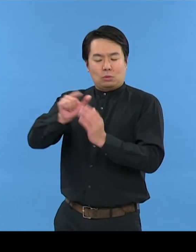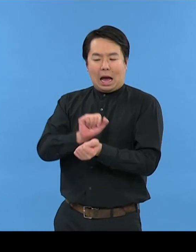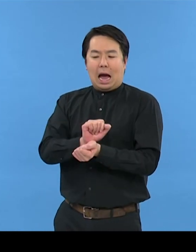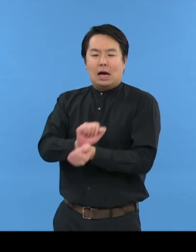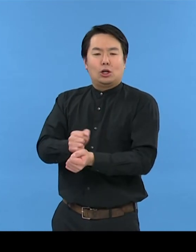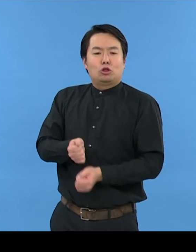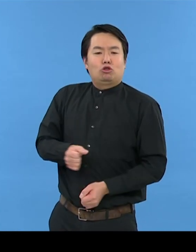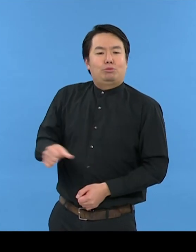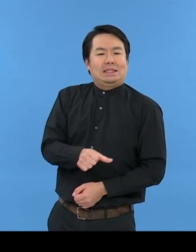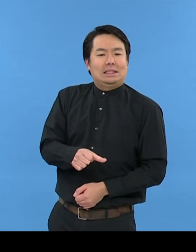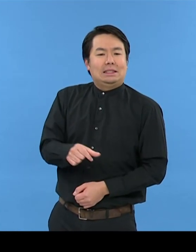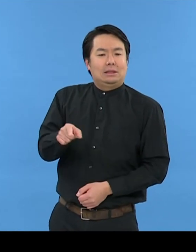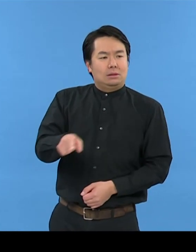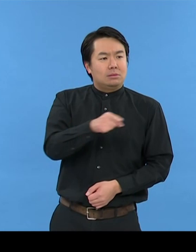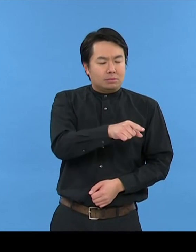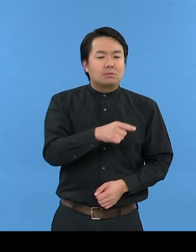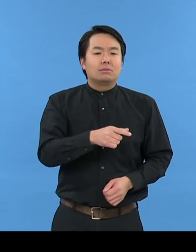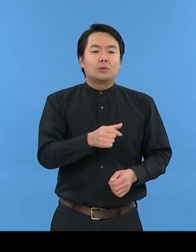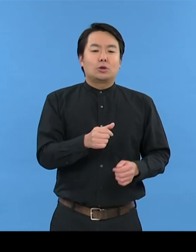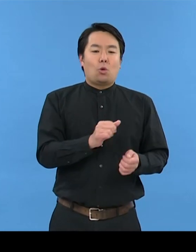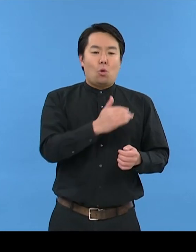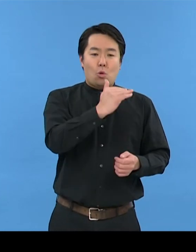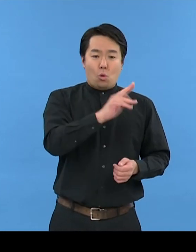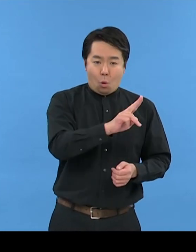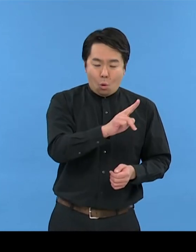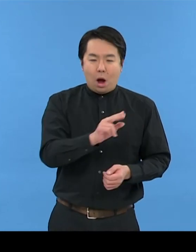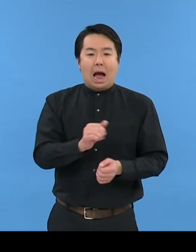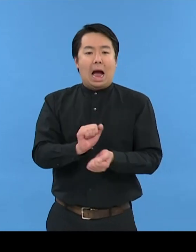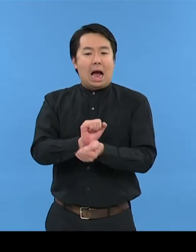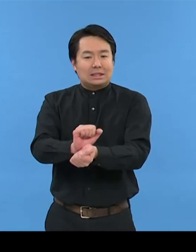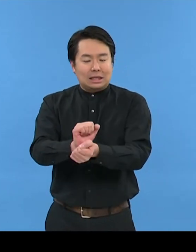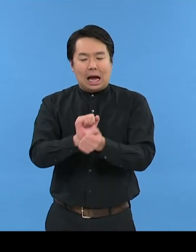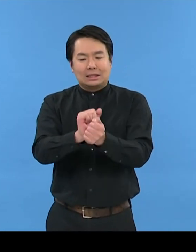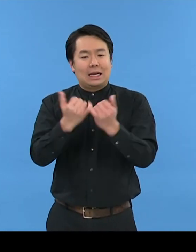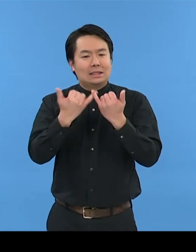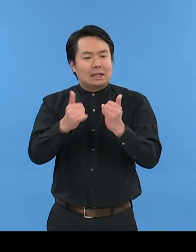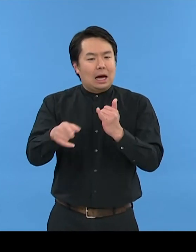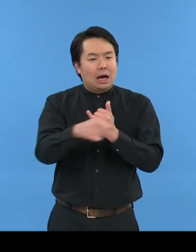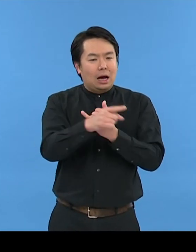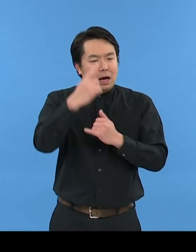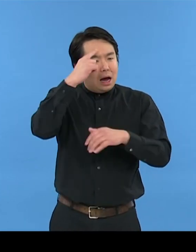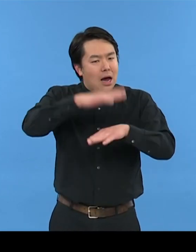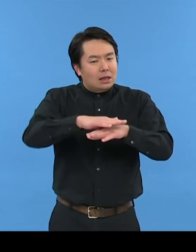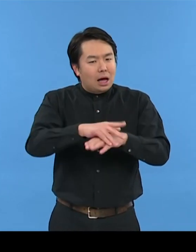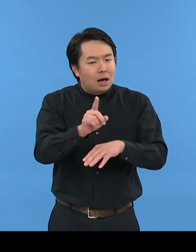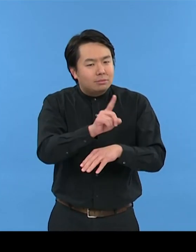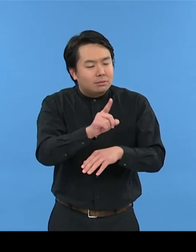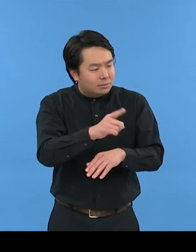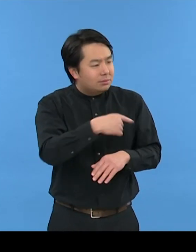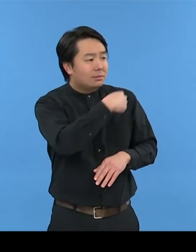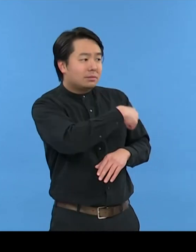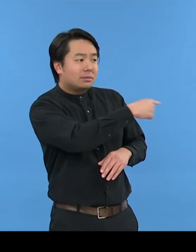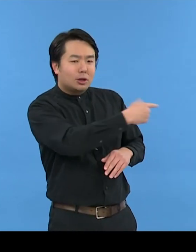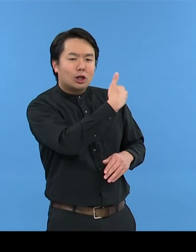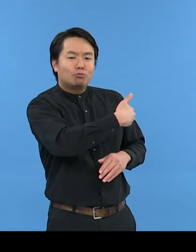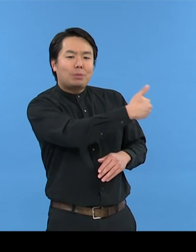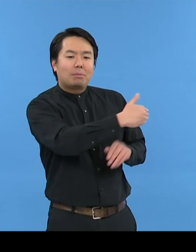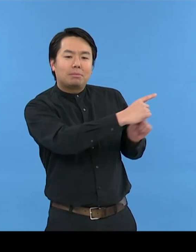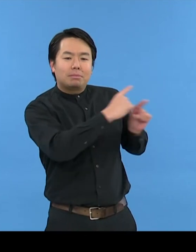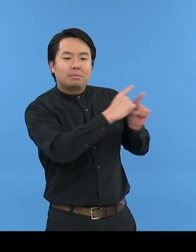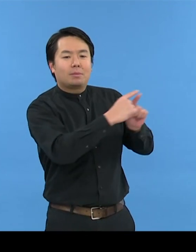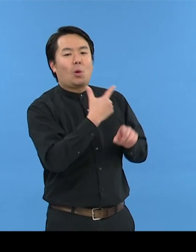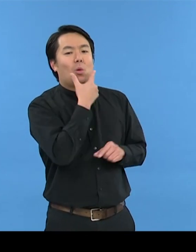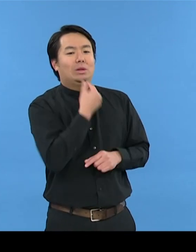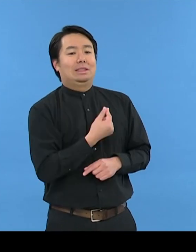犯罪犯罪者をどう捉えていますかということのご質問がありましたどちらか順番にお答え